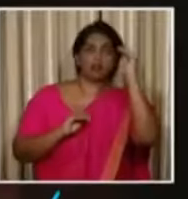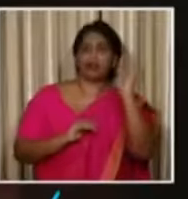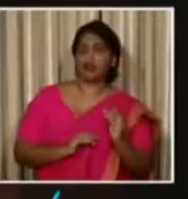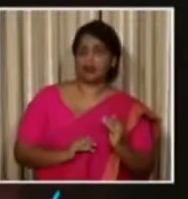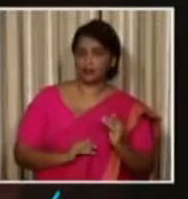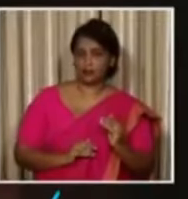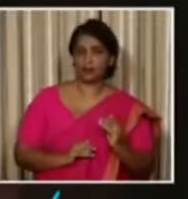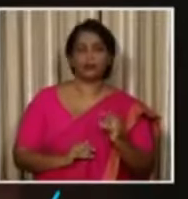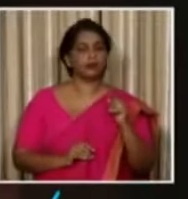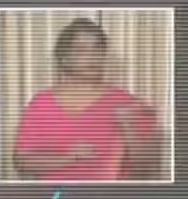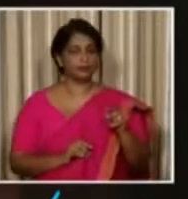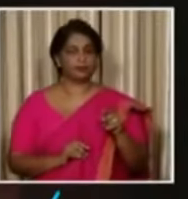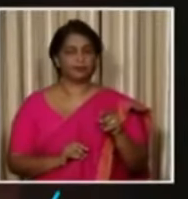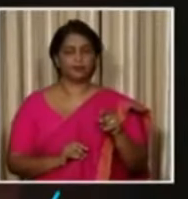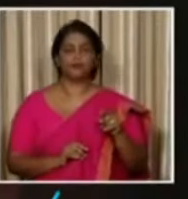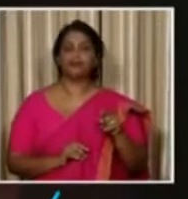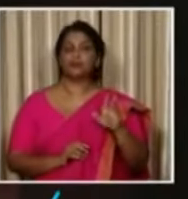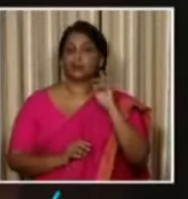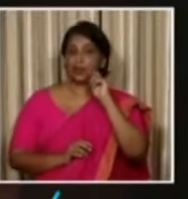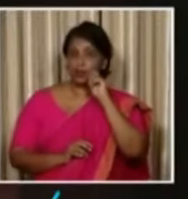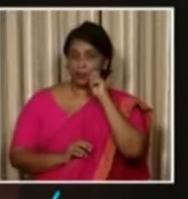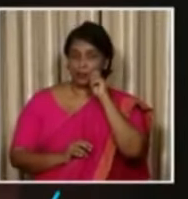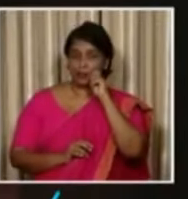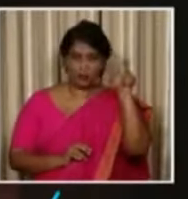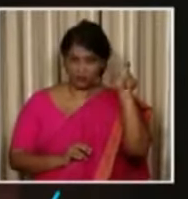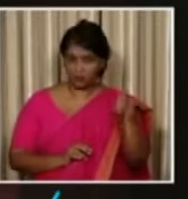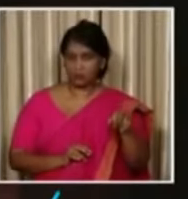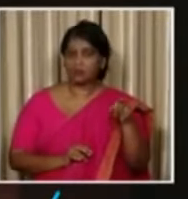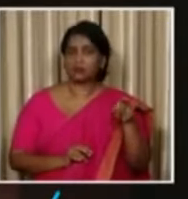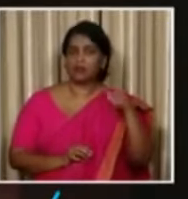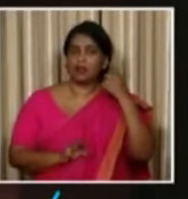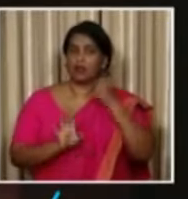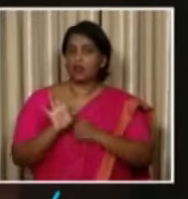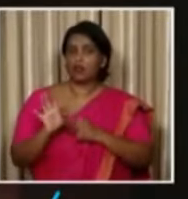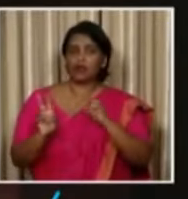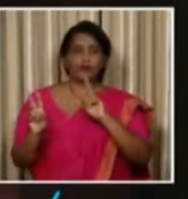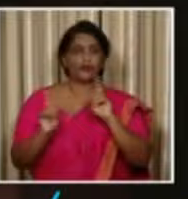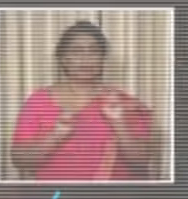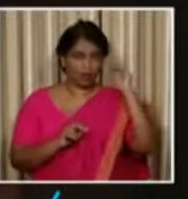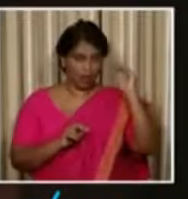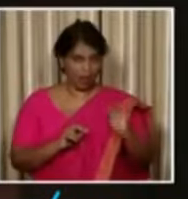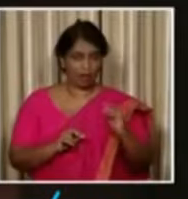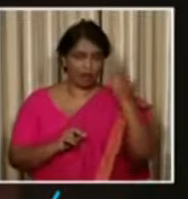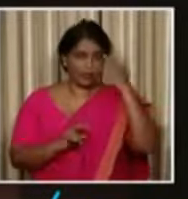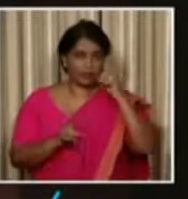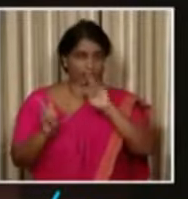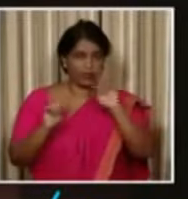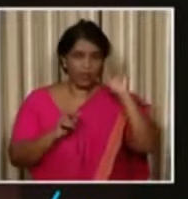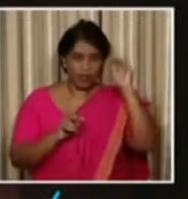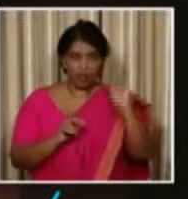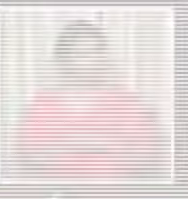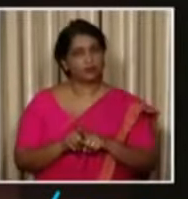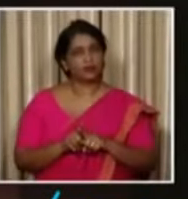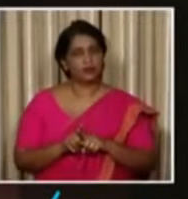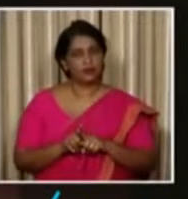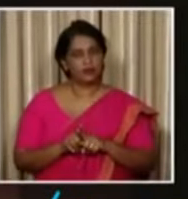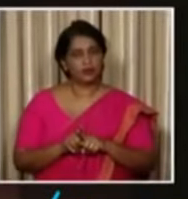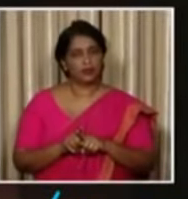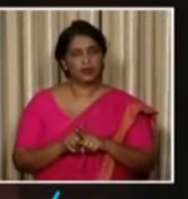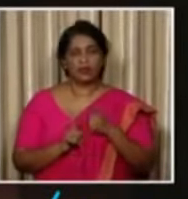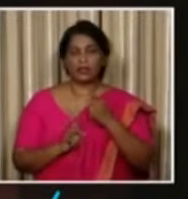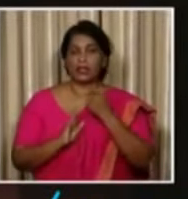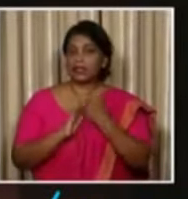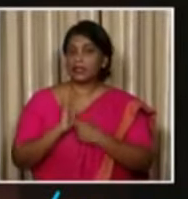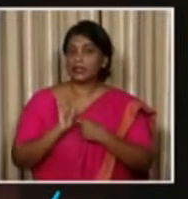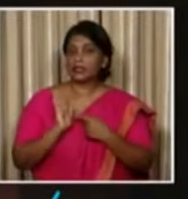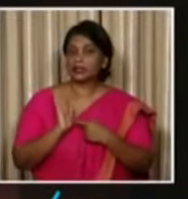aduwi e wageema pirimi waradakaruwekota avurudu 22 ekata aduna danduwam lihil kirima danda